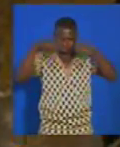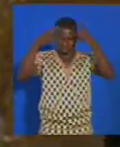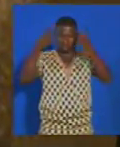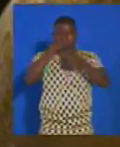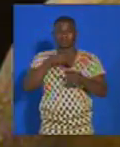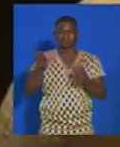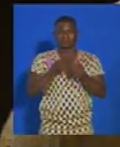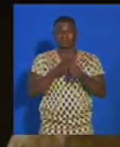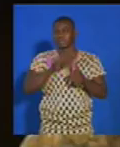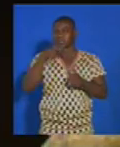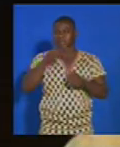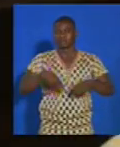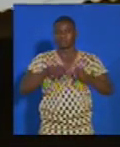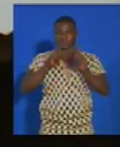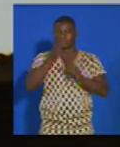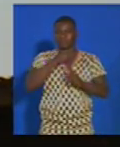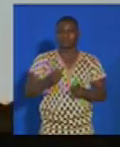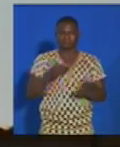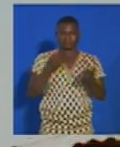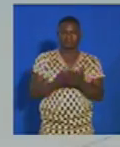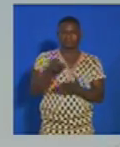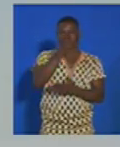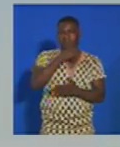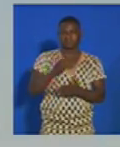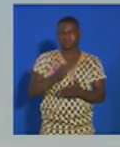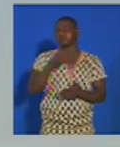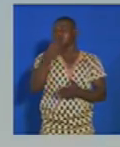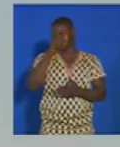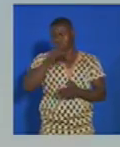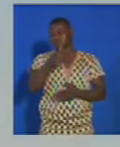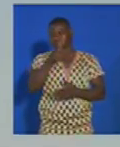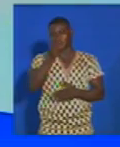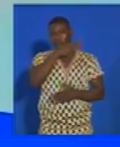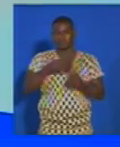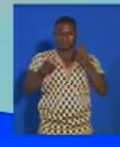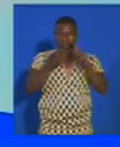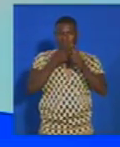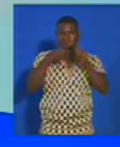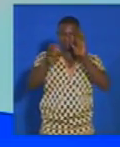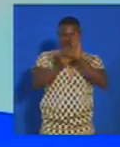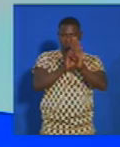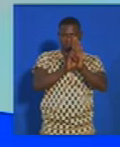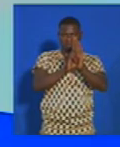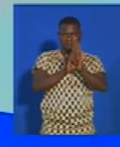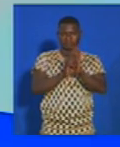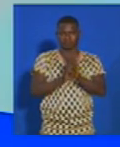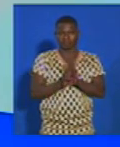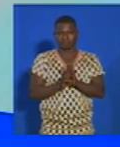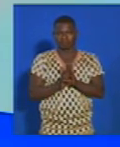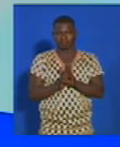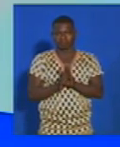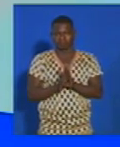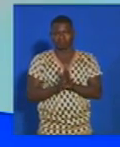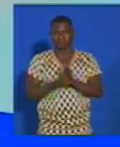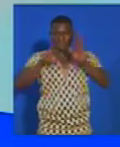de financer sur fonds propres cette exposition en finition Monde idéal. Le festival Reggae City